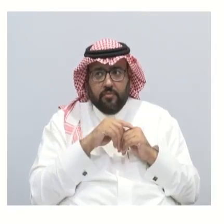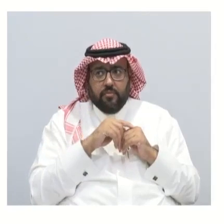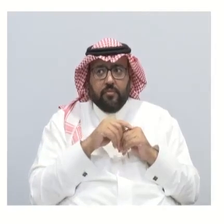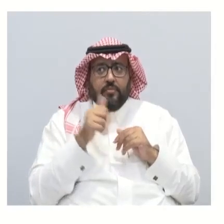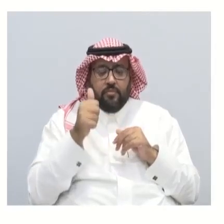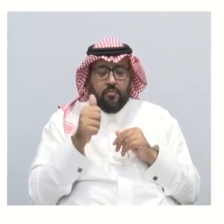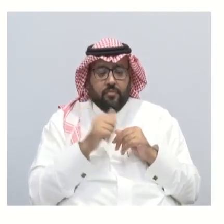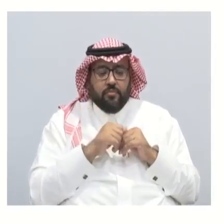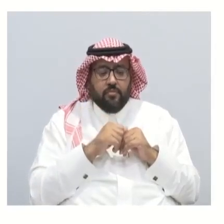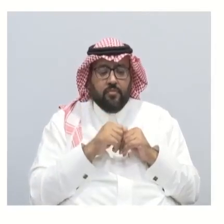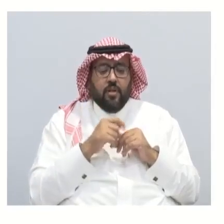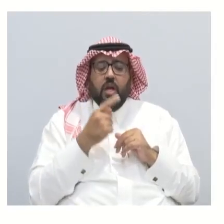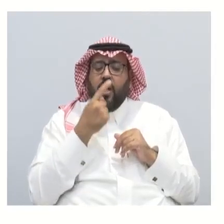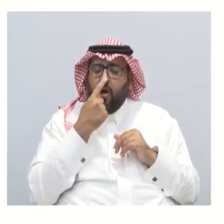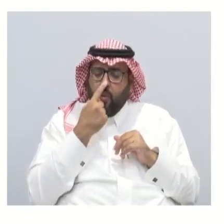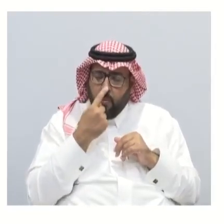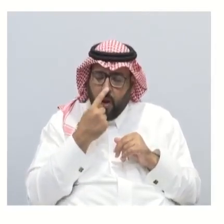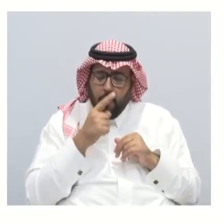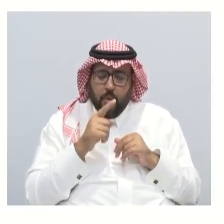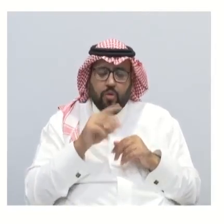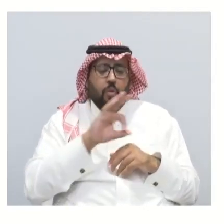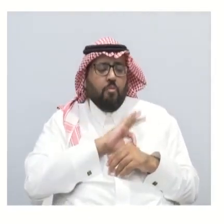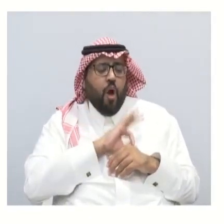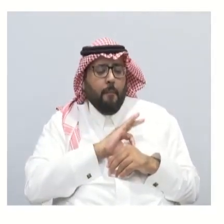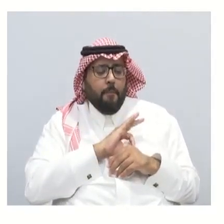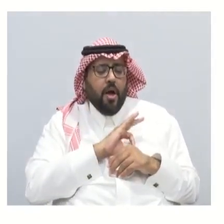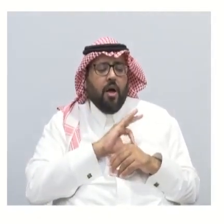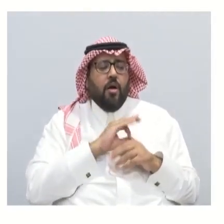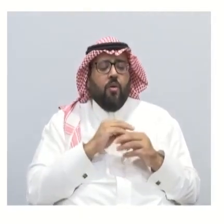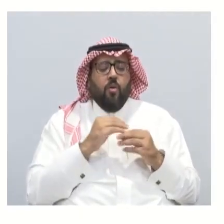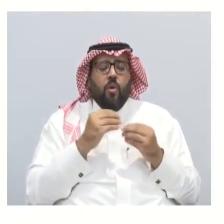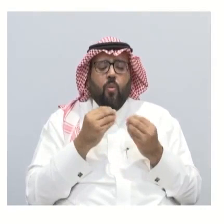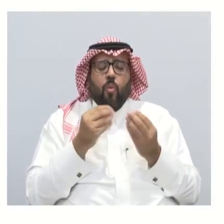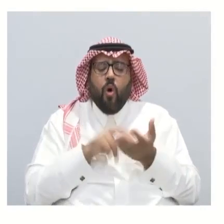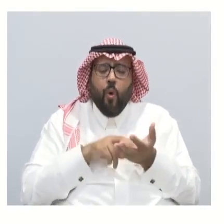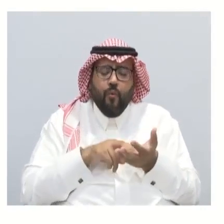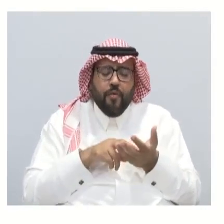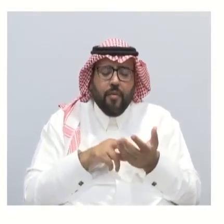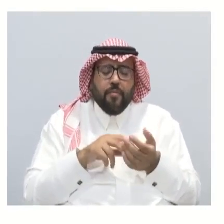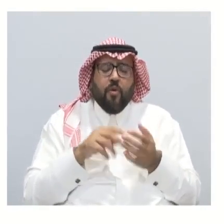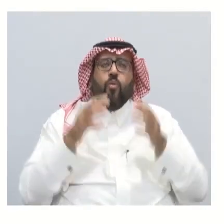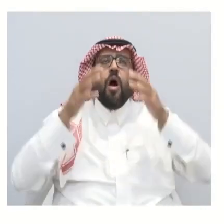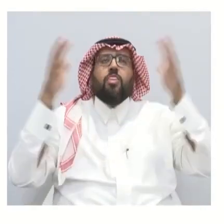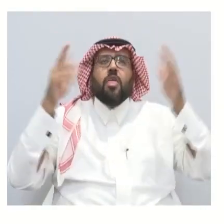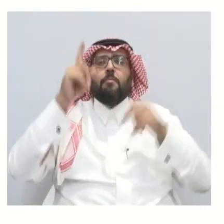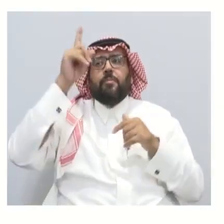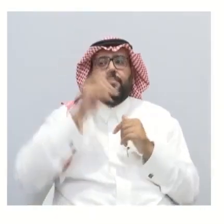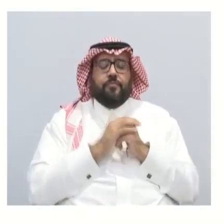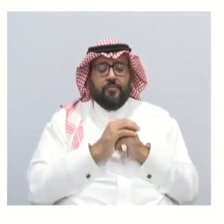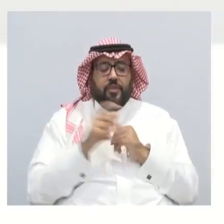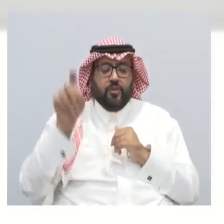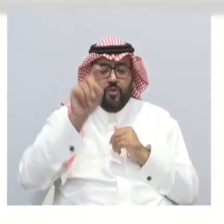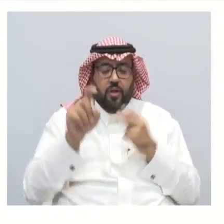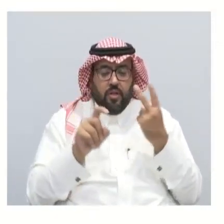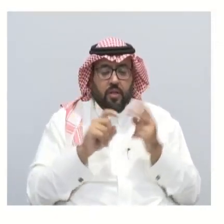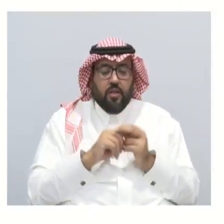نعم بلا شك الجواب هو المعبود محبه ورجاء وخوفا وتعظيما السؤال